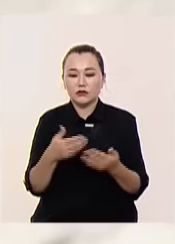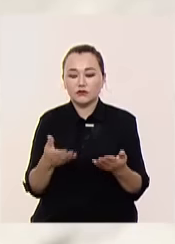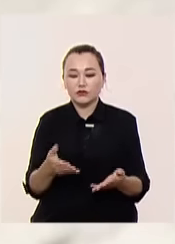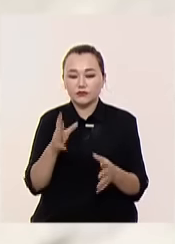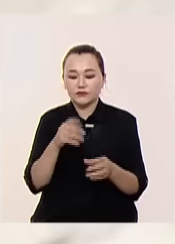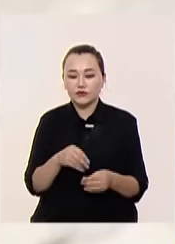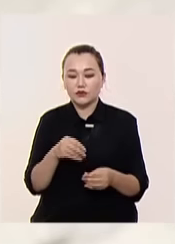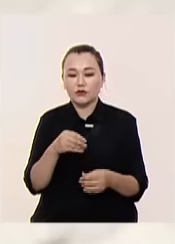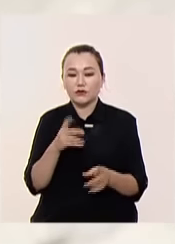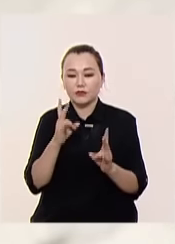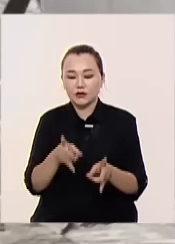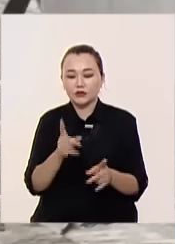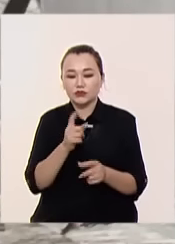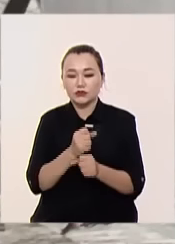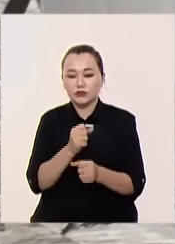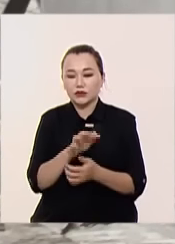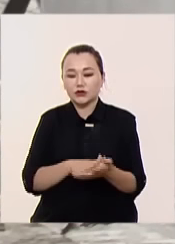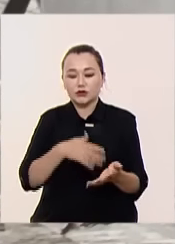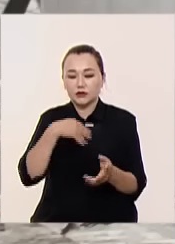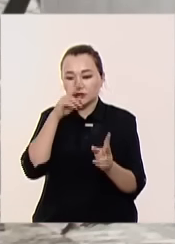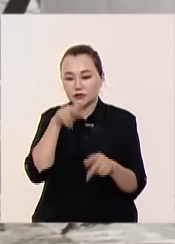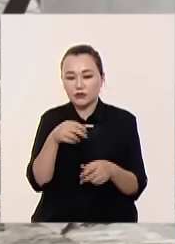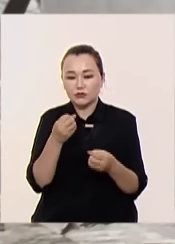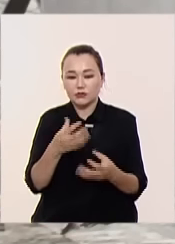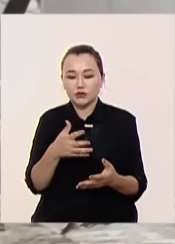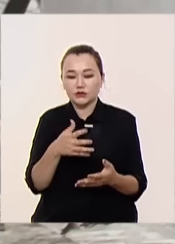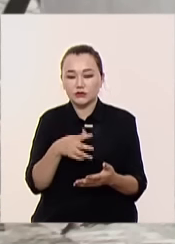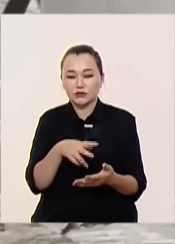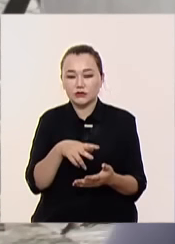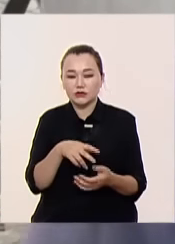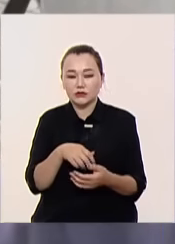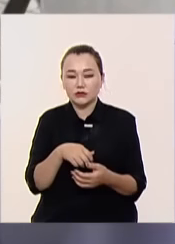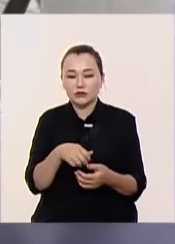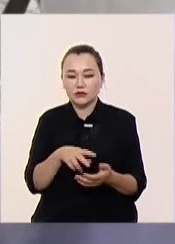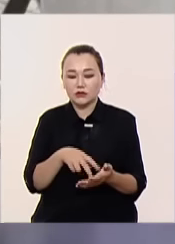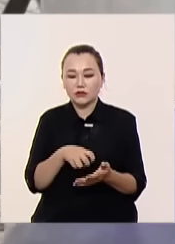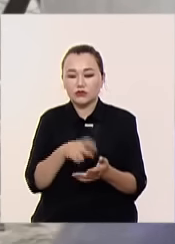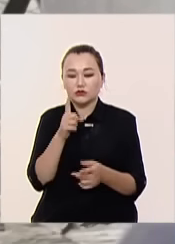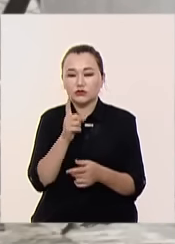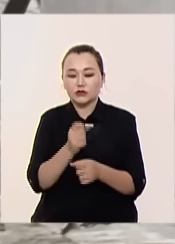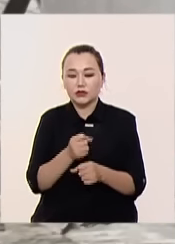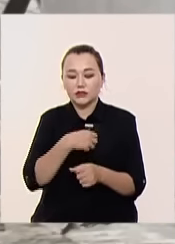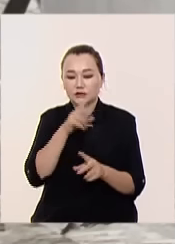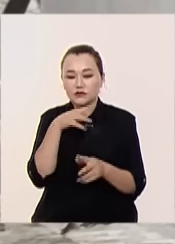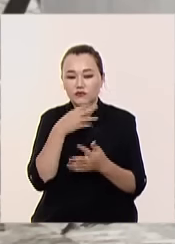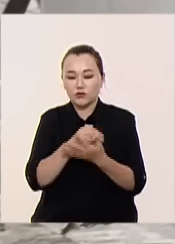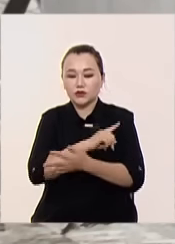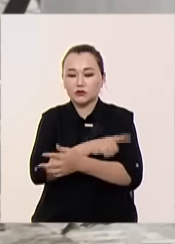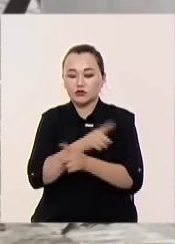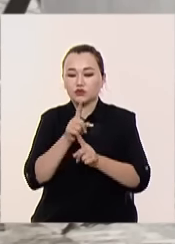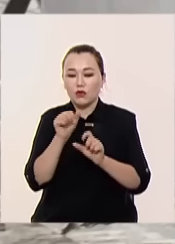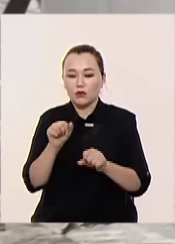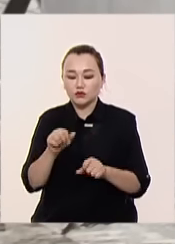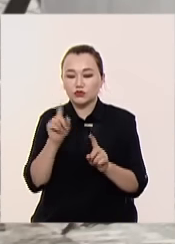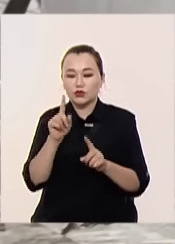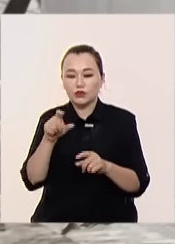вся беда. Я не знаю, что теперь. Просто все, на колени. Сейчас не знаю, что делать. Вот своими силами как-то, что можем. Кто